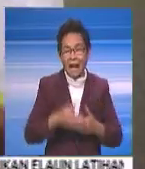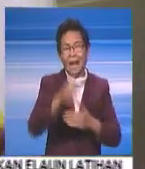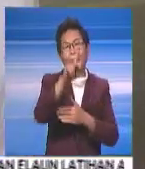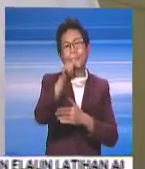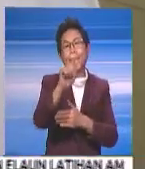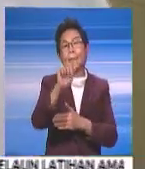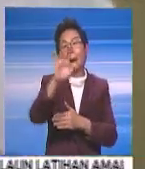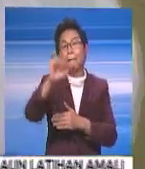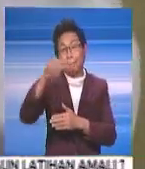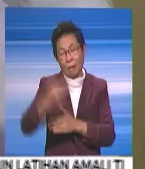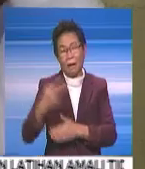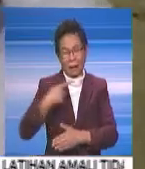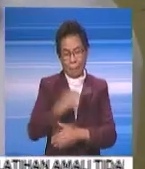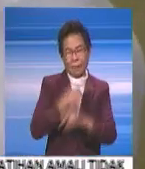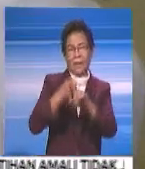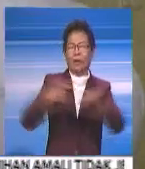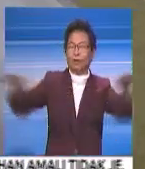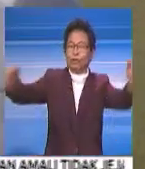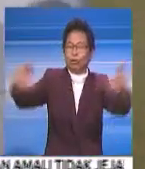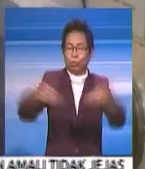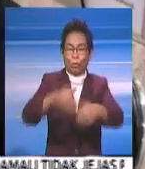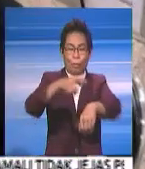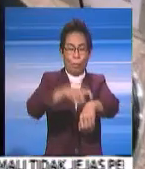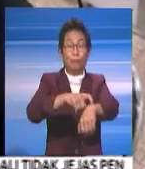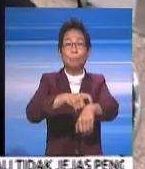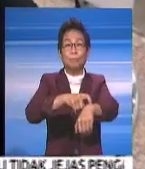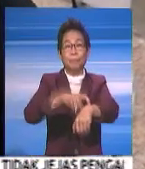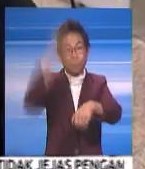di Tanah Suci, menutup laporan musim haji